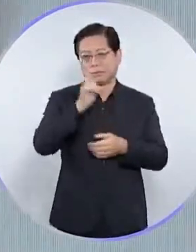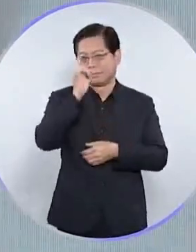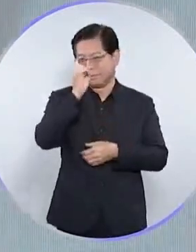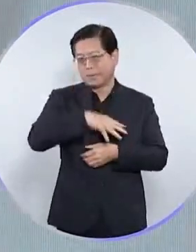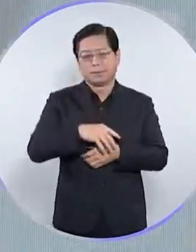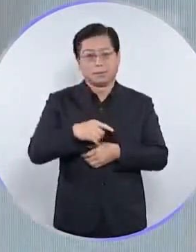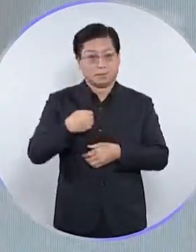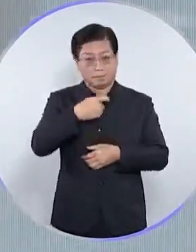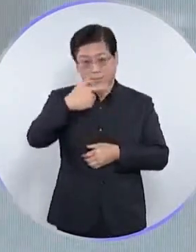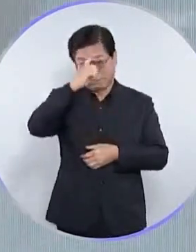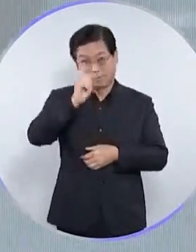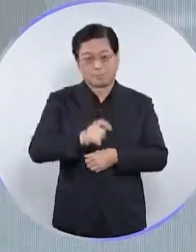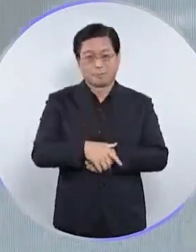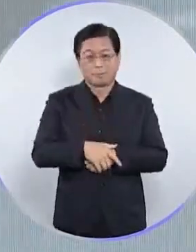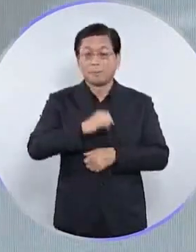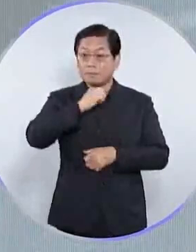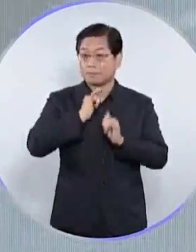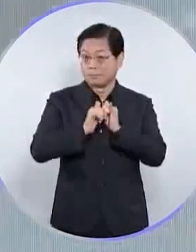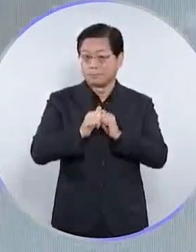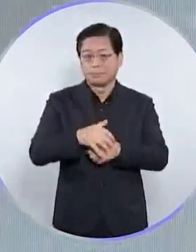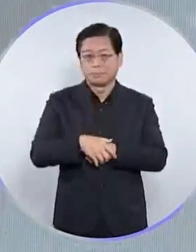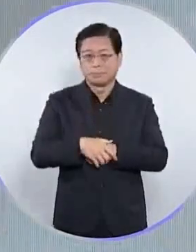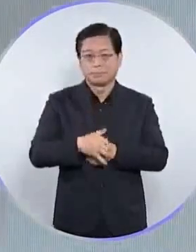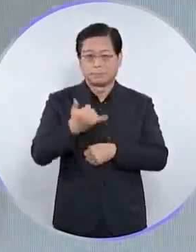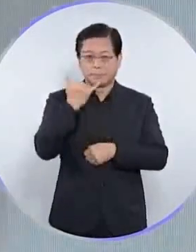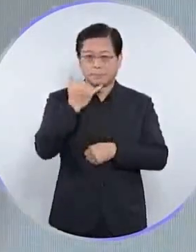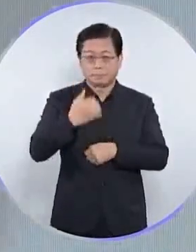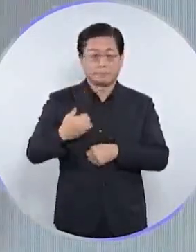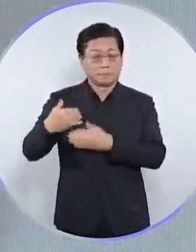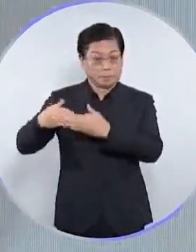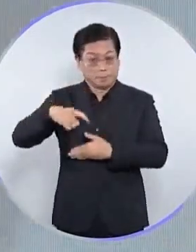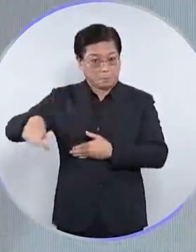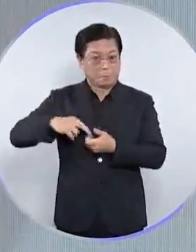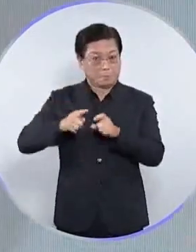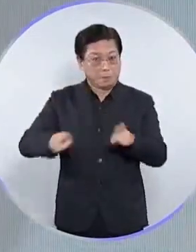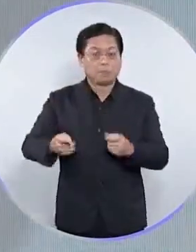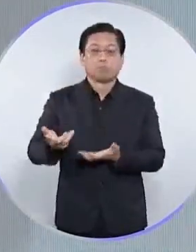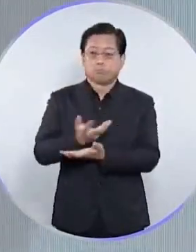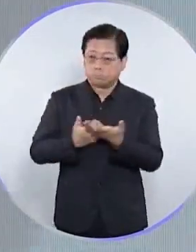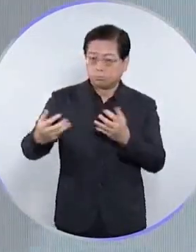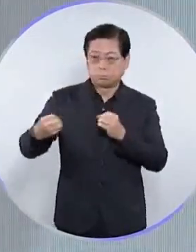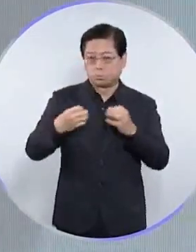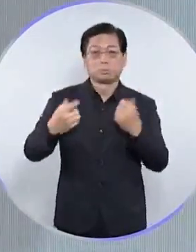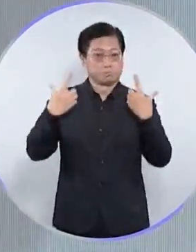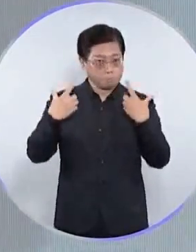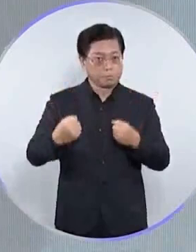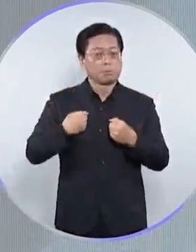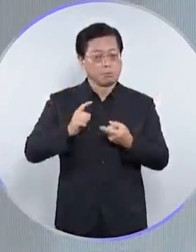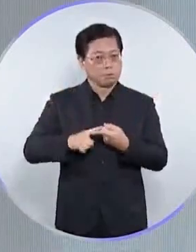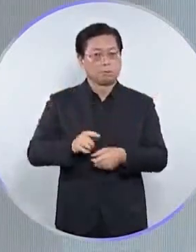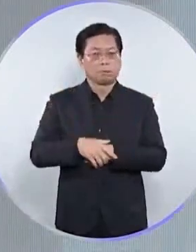最期待的是台湾人民能够两岸和平，所以交流跟对话，这不是爱之